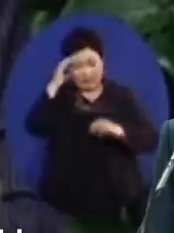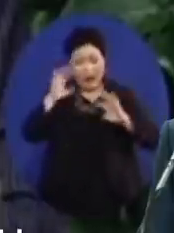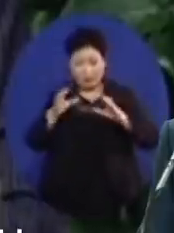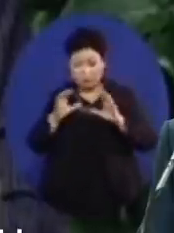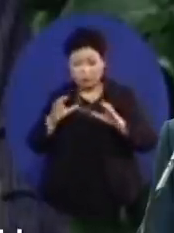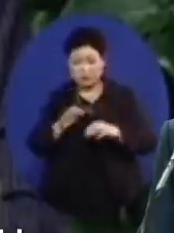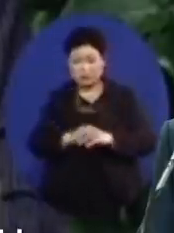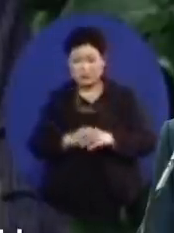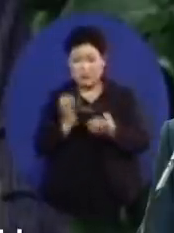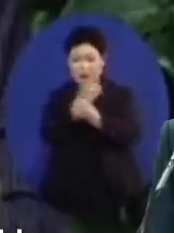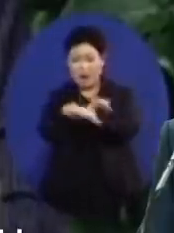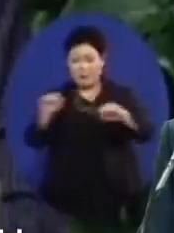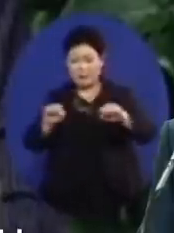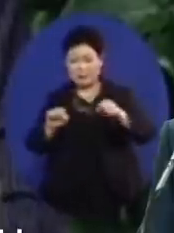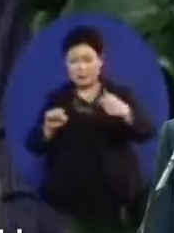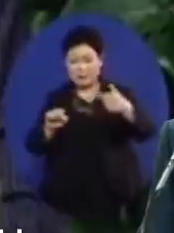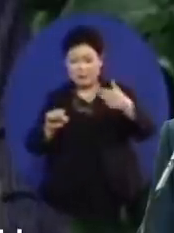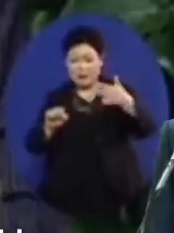해방된 지